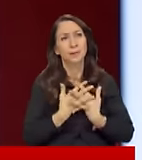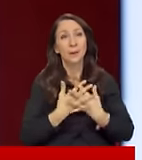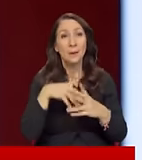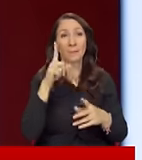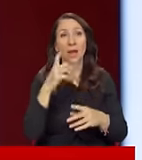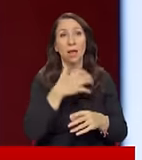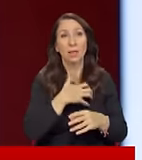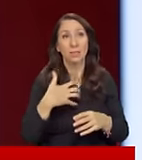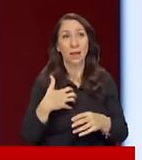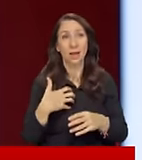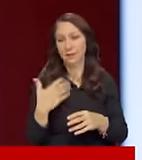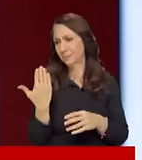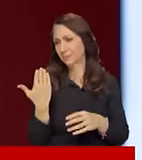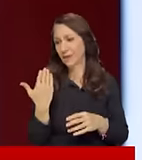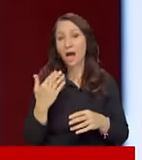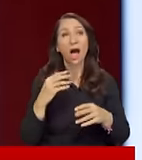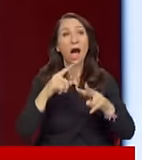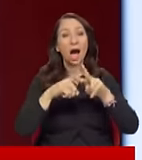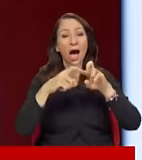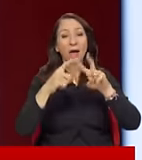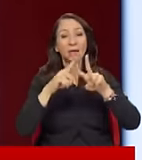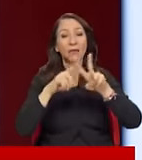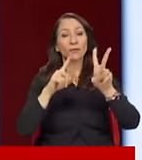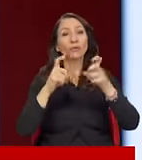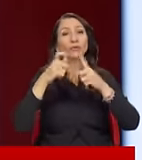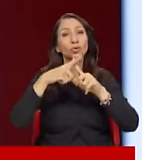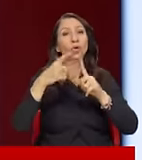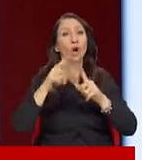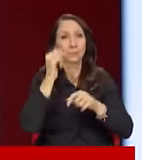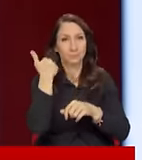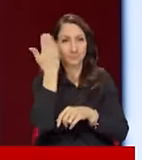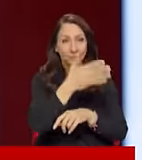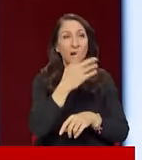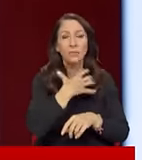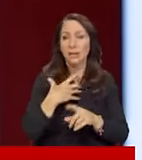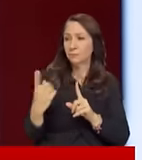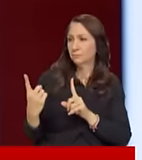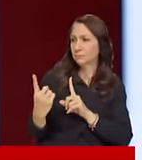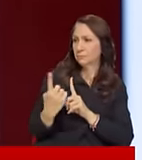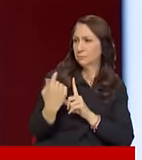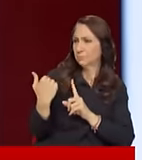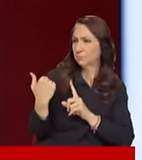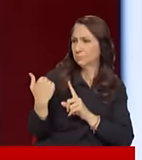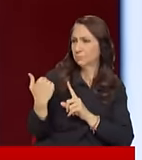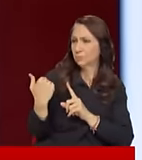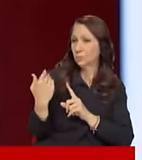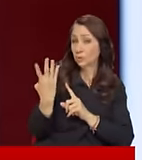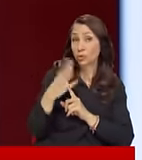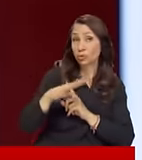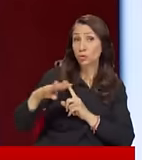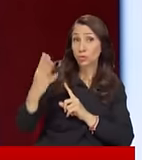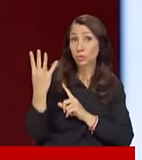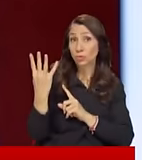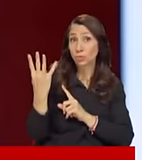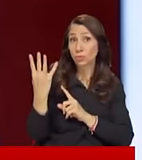anne, geçenlerde Arnavutköy'e gittim. Bir anne yanıma geldi. 4 tane çocuğu